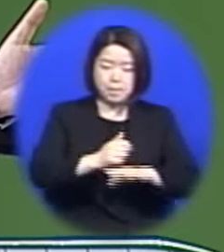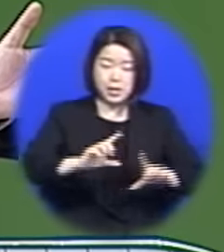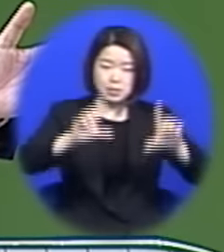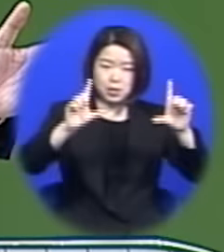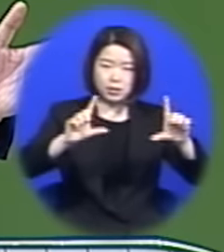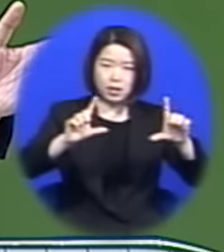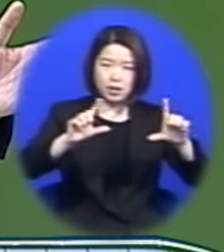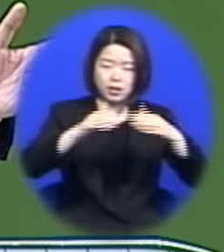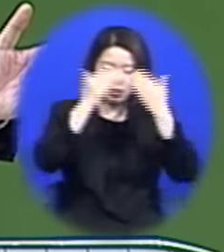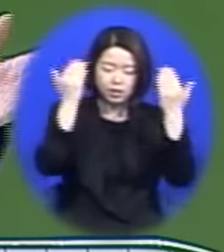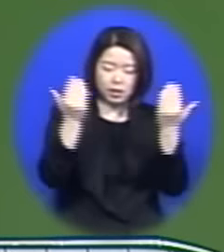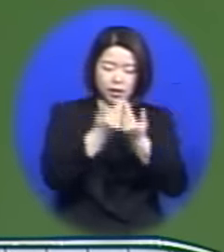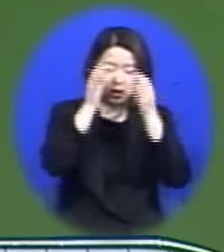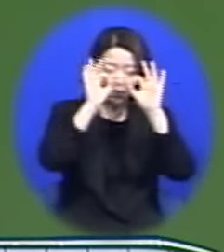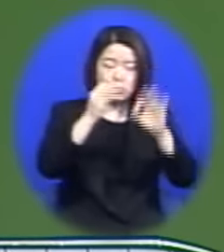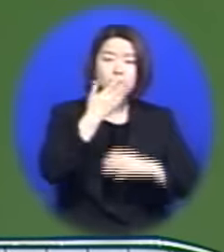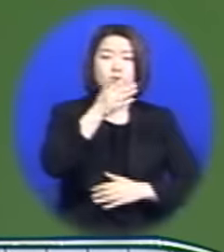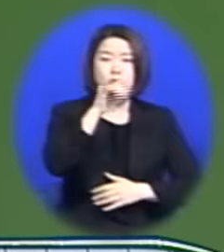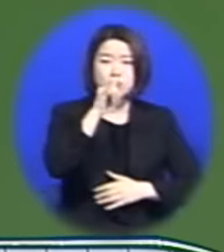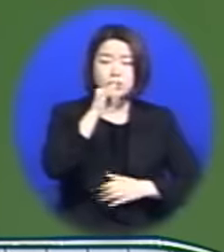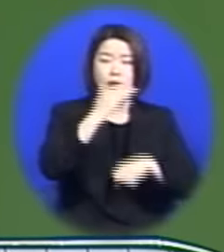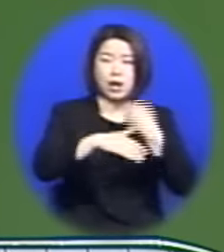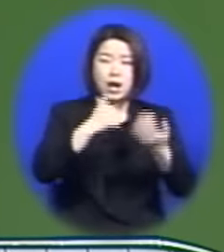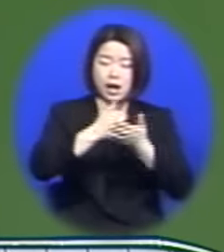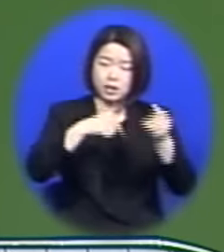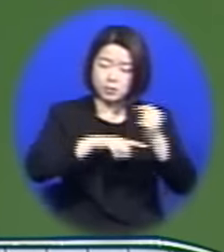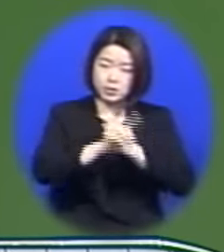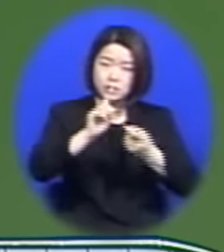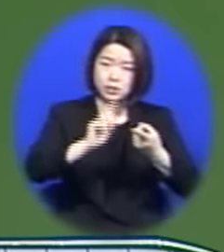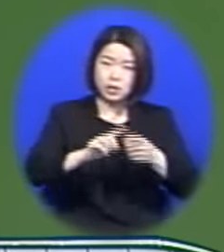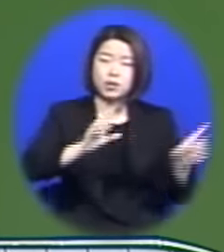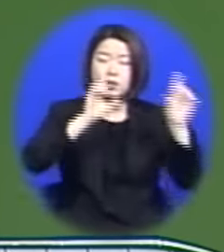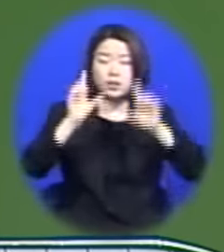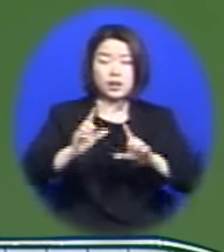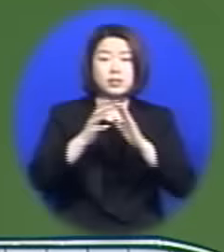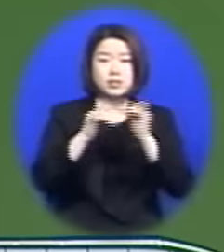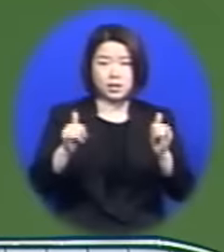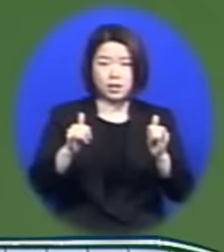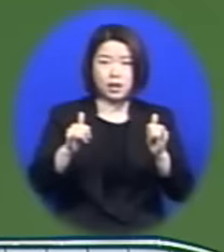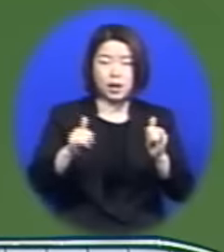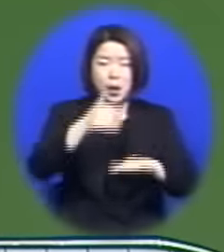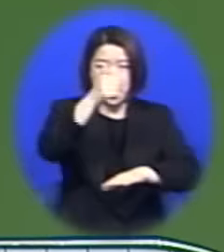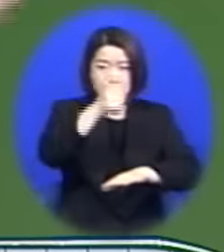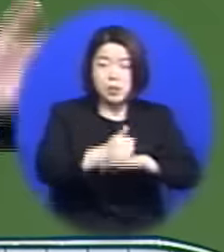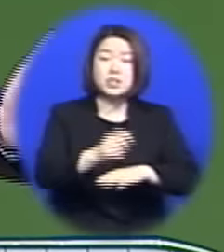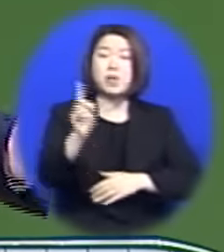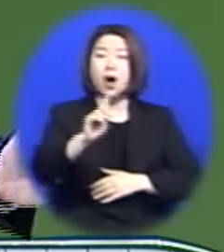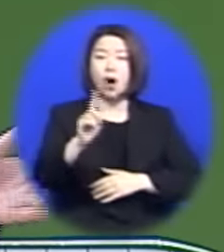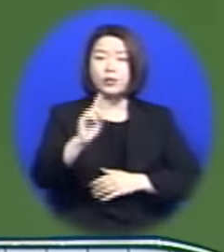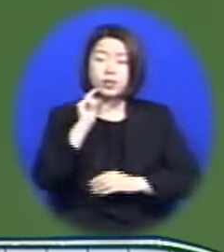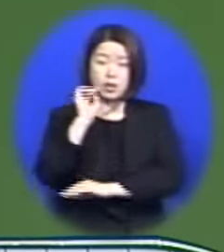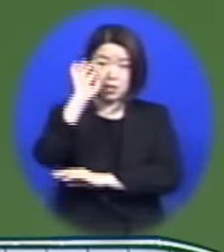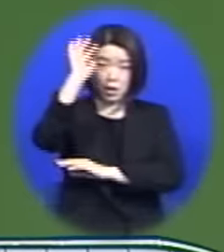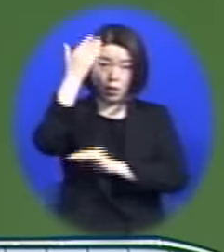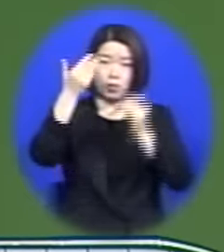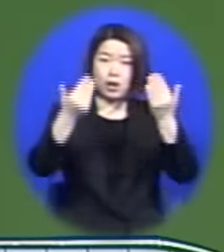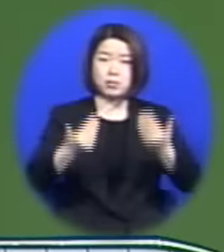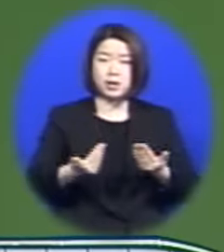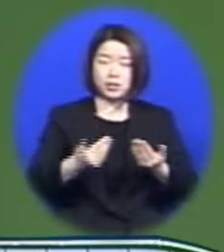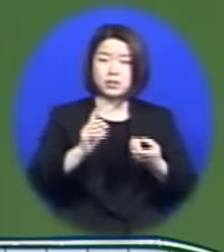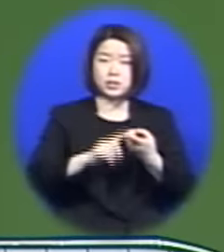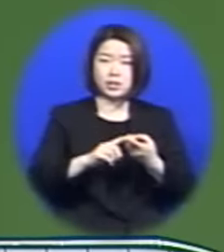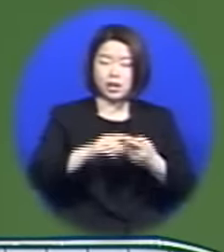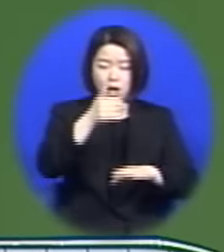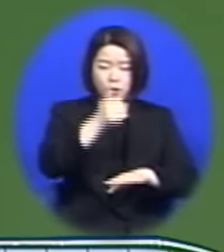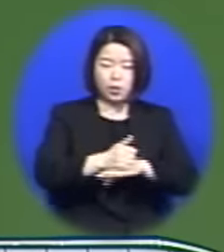볼 겁니다 하나님 뜻대로 산 자가 고난 중에도 하나님 뜻대로 산 자가 마지막에 어떤 영광을 받을지 우리는 결국